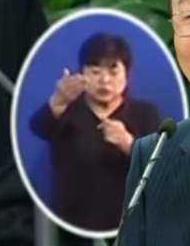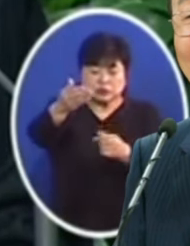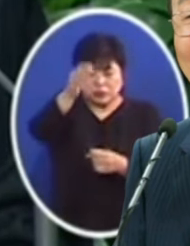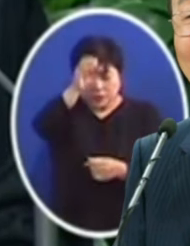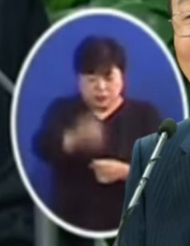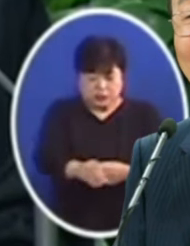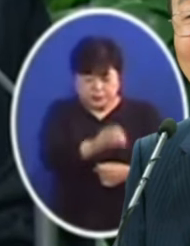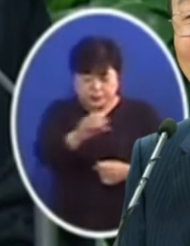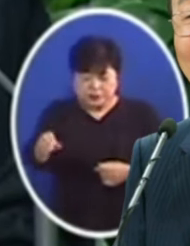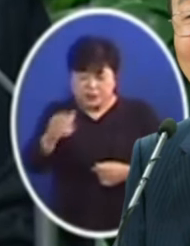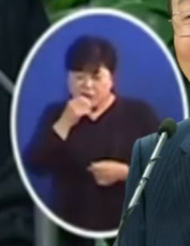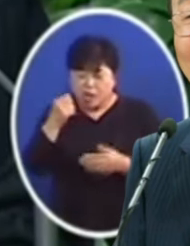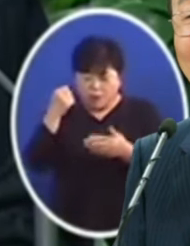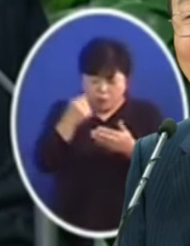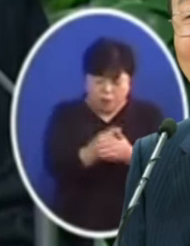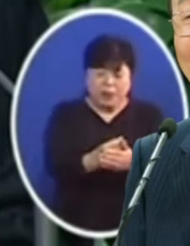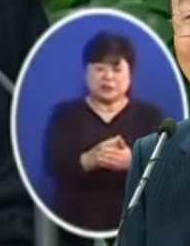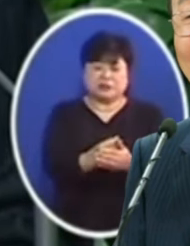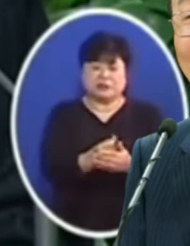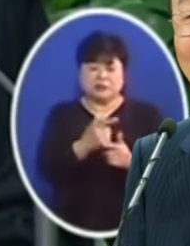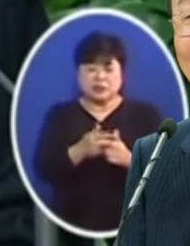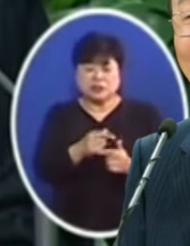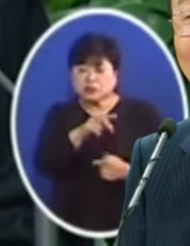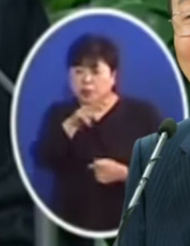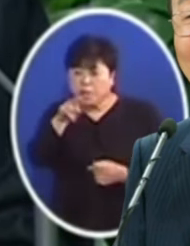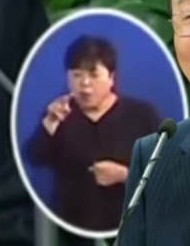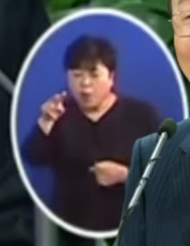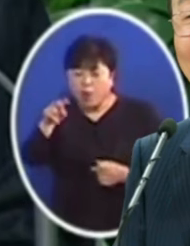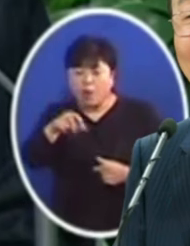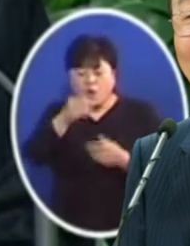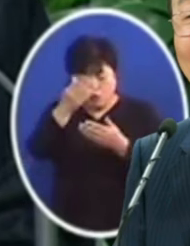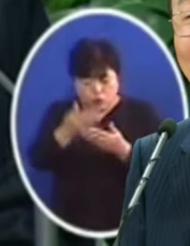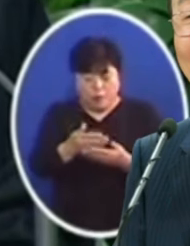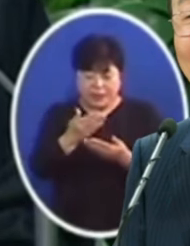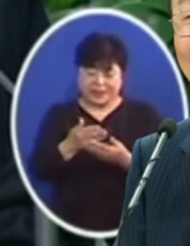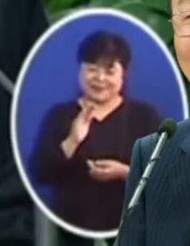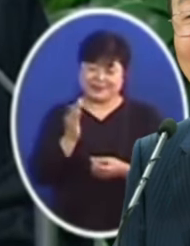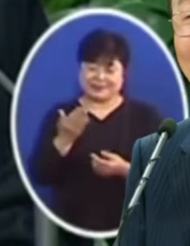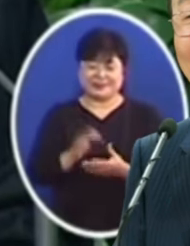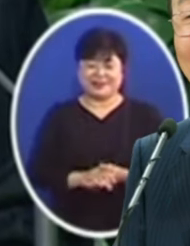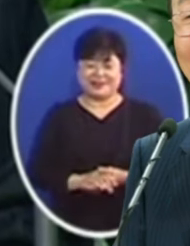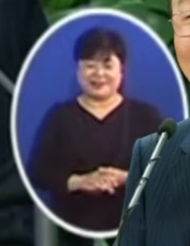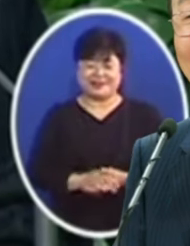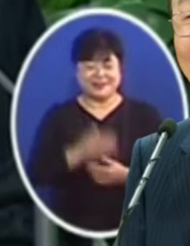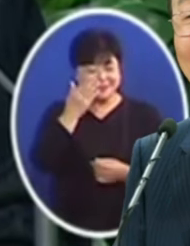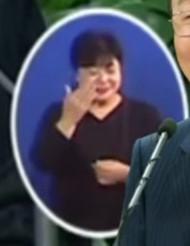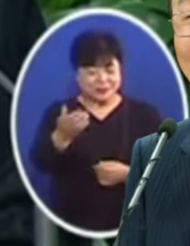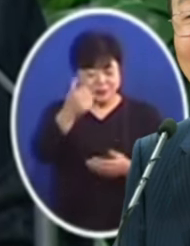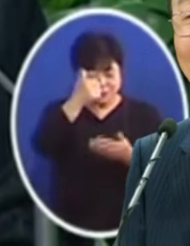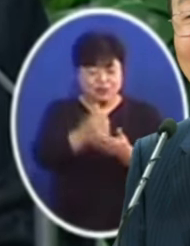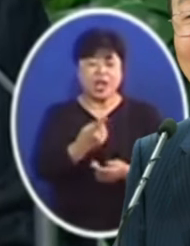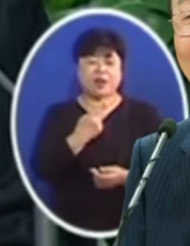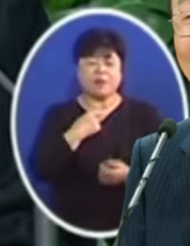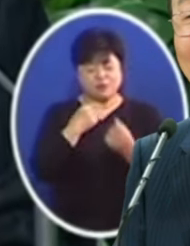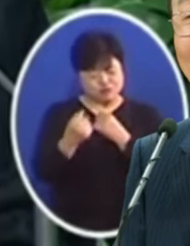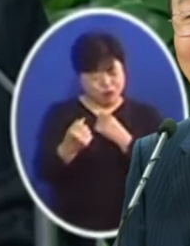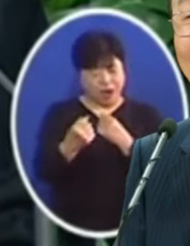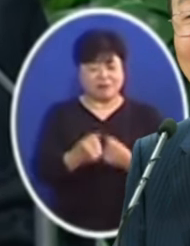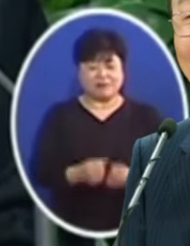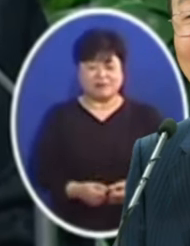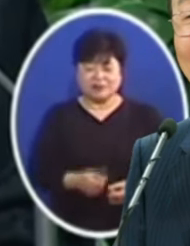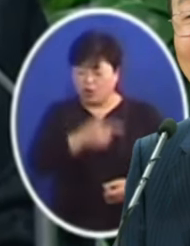못 박히시면서 같이 못 박힌 예수를 바라보자 말자 구원을 받게 된 것입니다. 그러므로 여러분 죄를 지었음에도